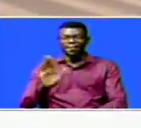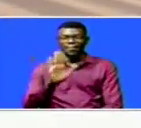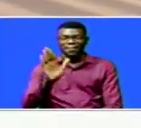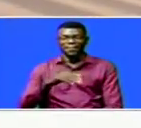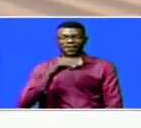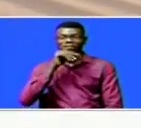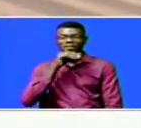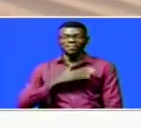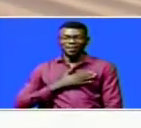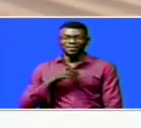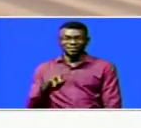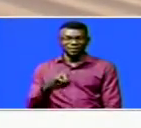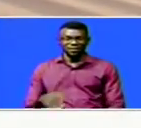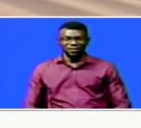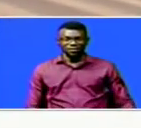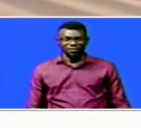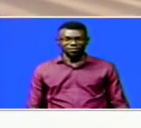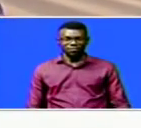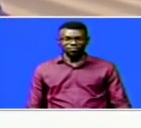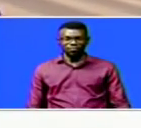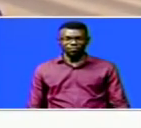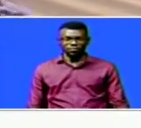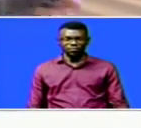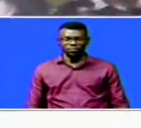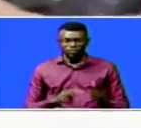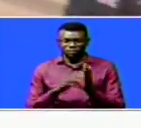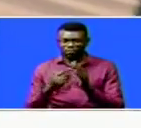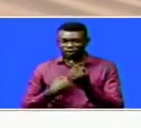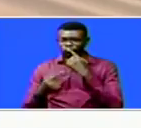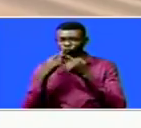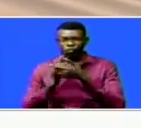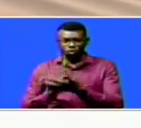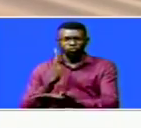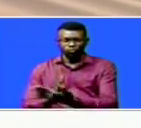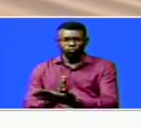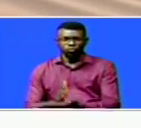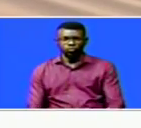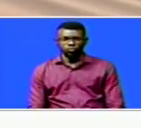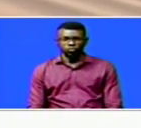baba, hiyo ni haki.